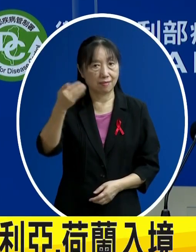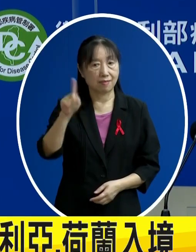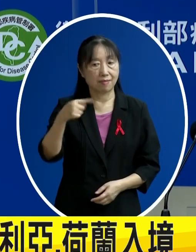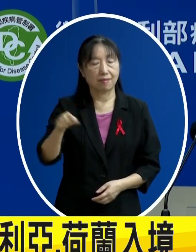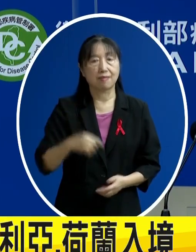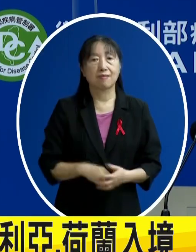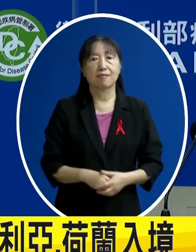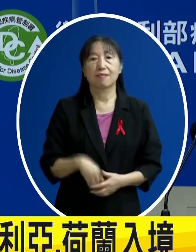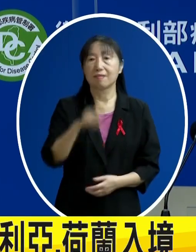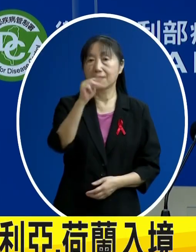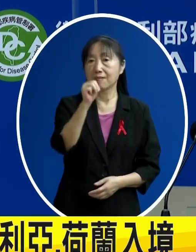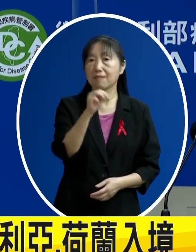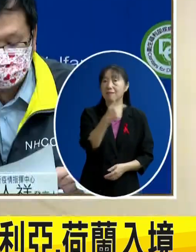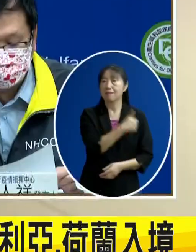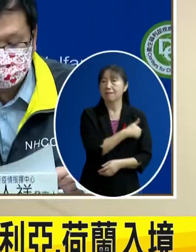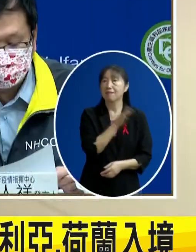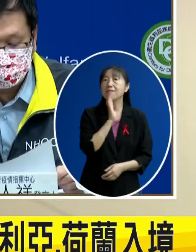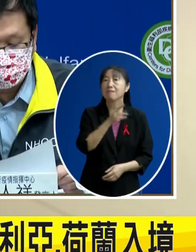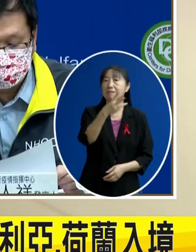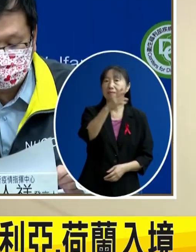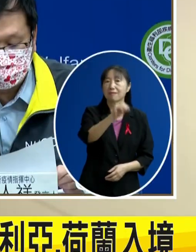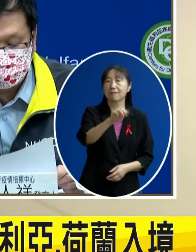96339人，另外莫德纳部分是